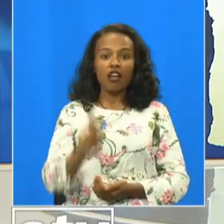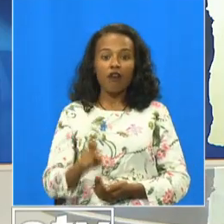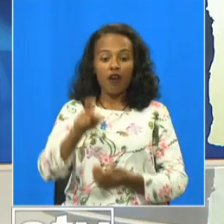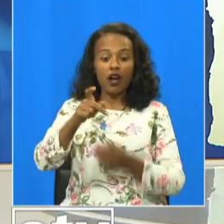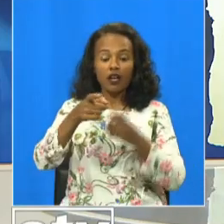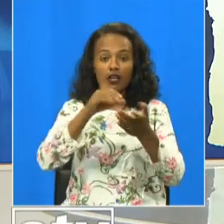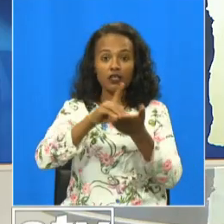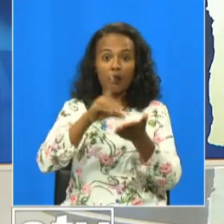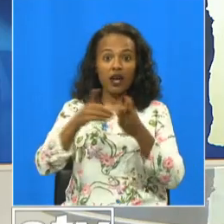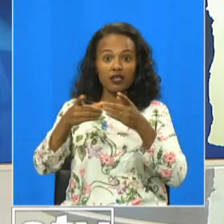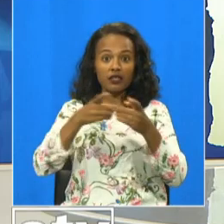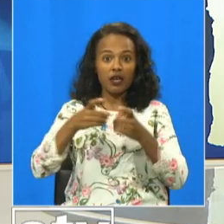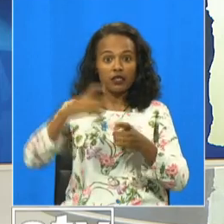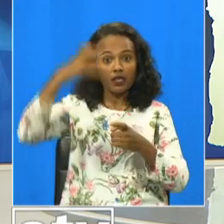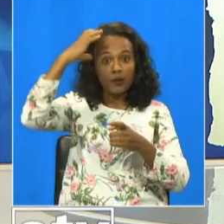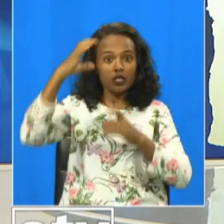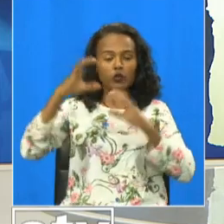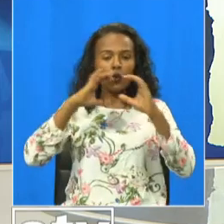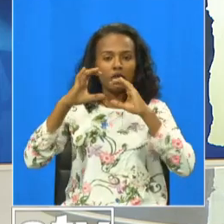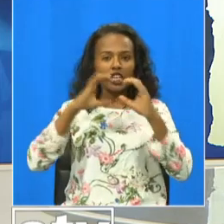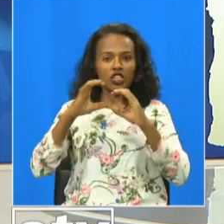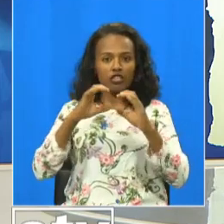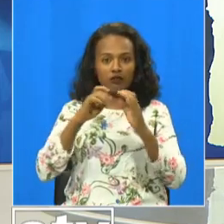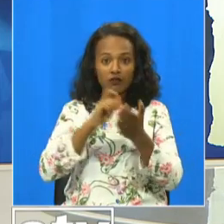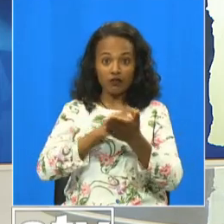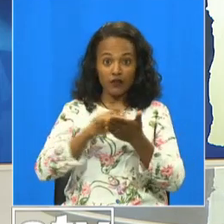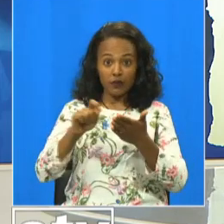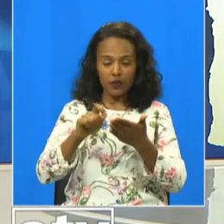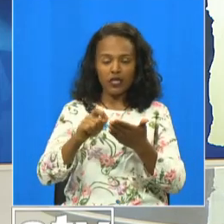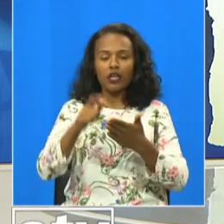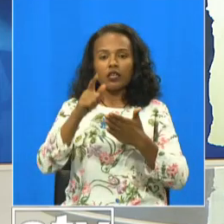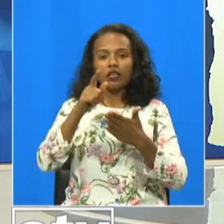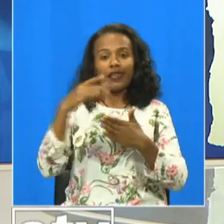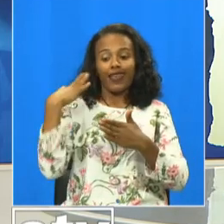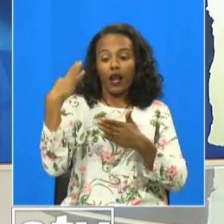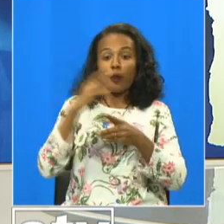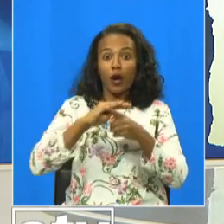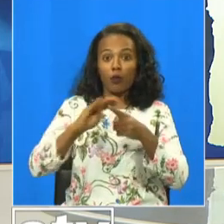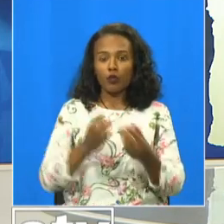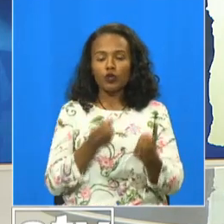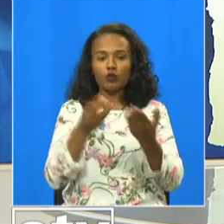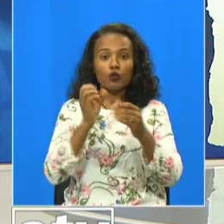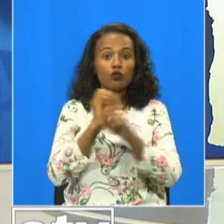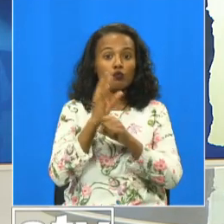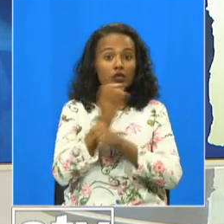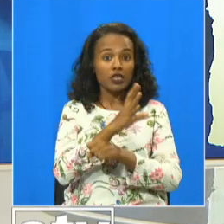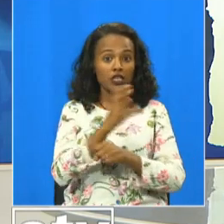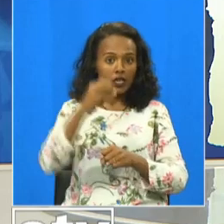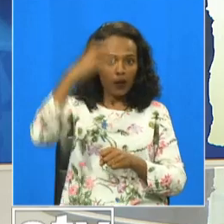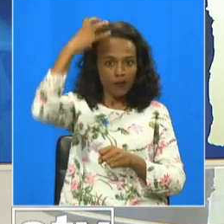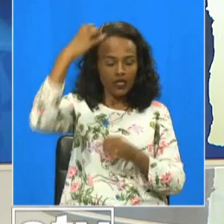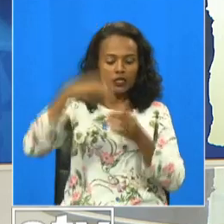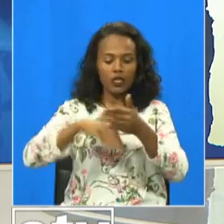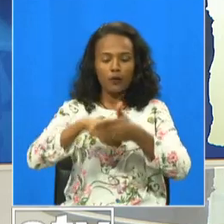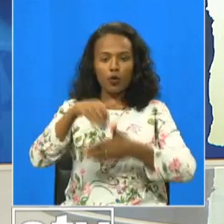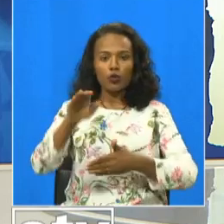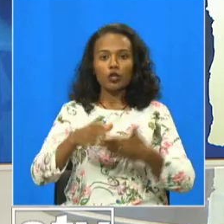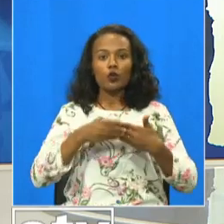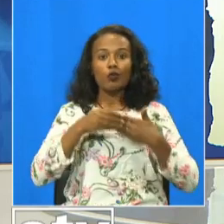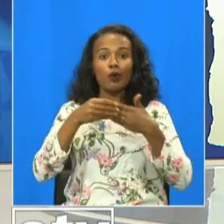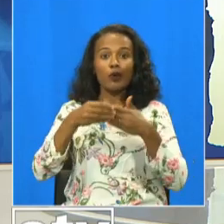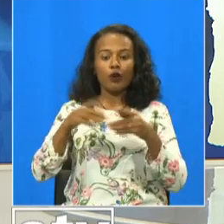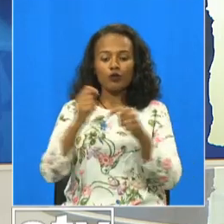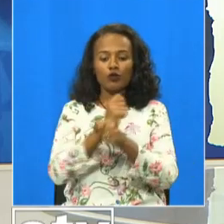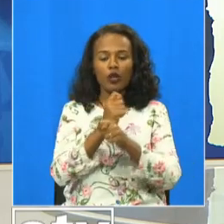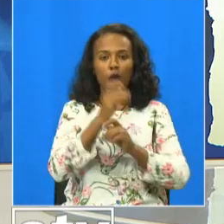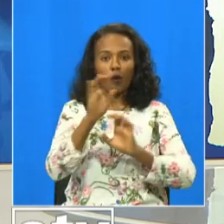አስተዳደር የመንግስት ኮሙኒኬሽን ጉዳዮች ጽህፈት ቤት ዘገባ ህብረተሰቡ የጤና ባለሙያዎች የሚሰጡትን ምክርና መንግስት የሚያወጣቸውን መመሪያዎችን